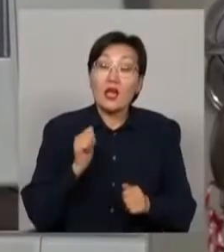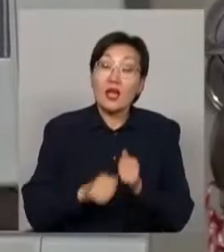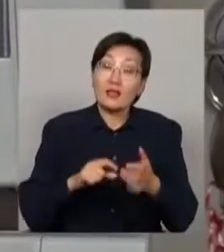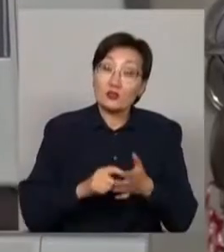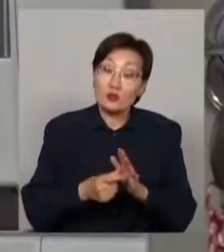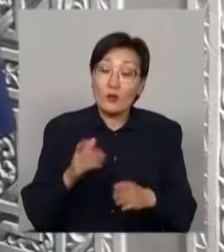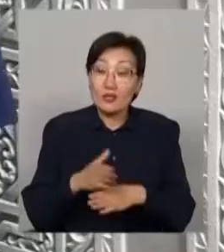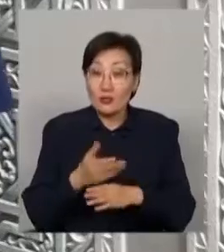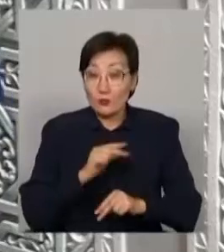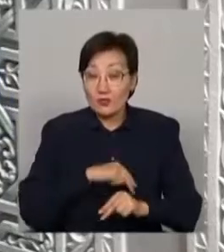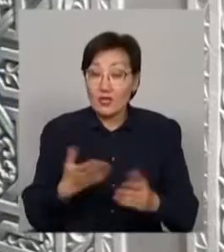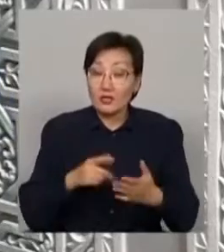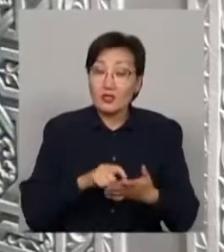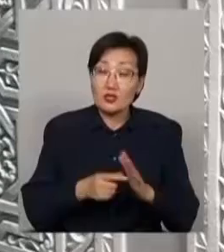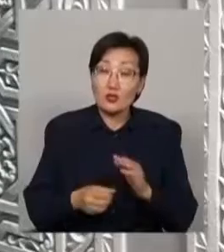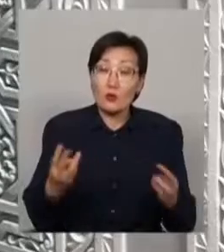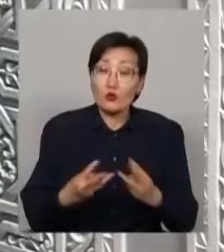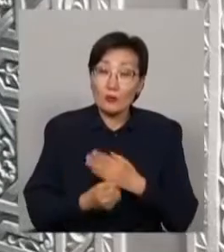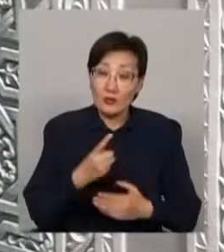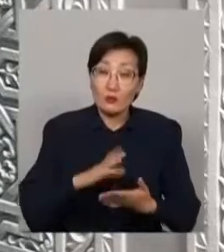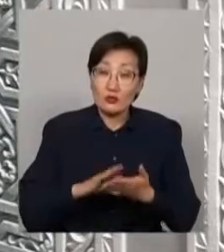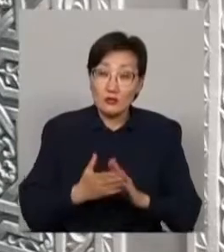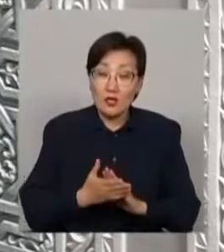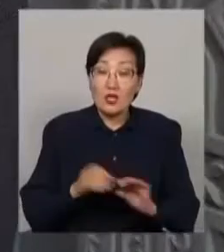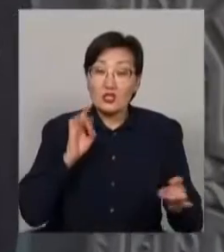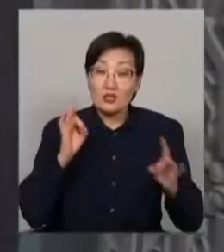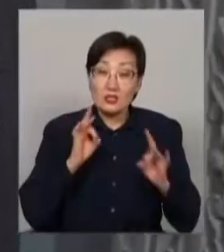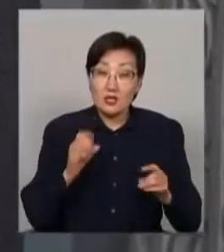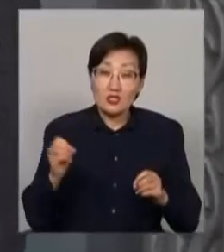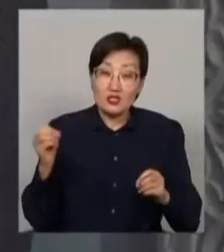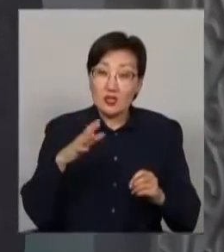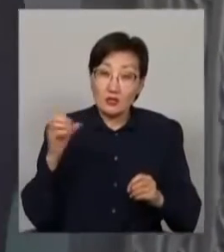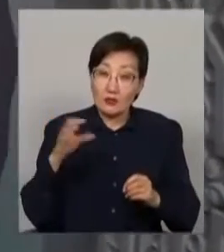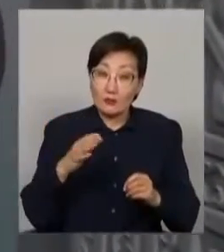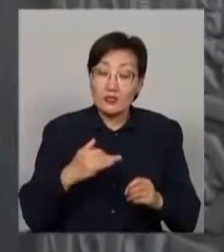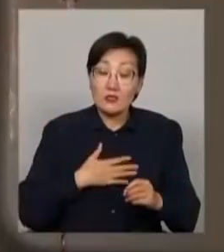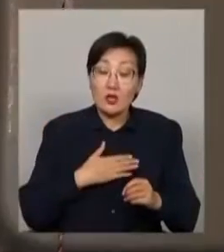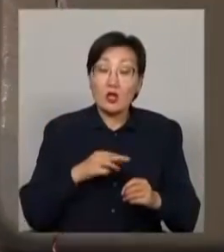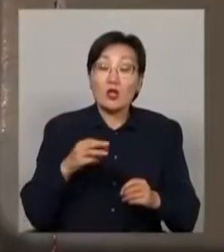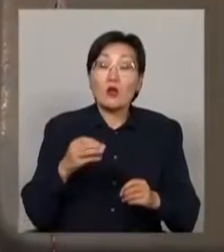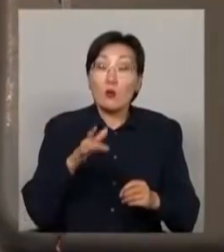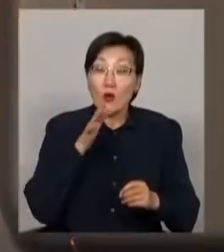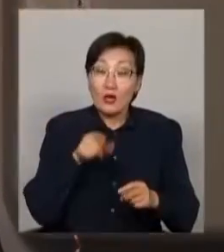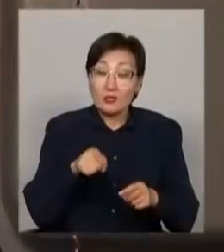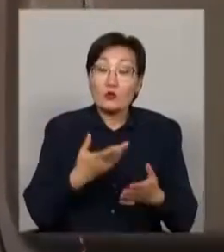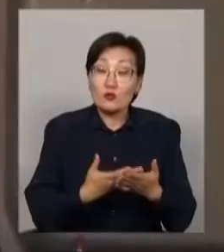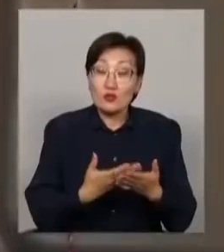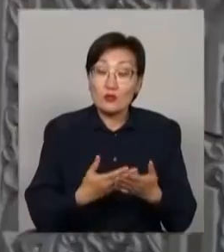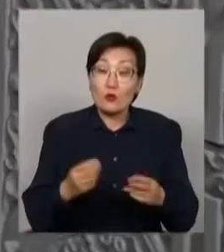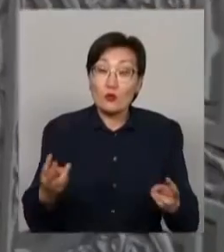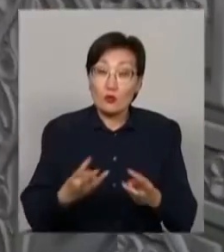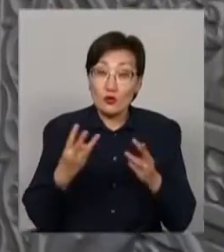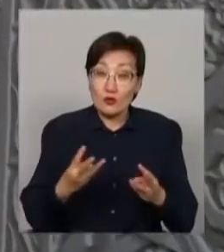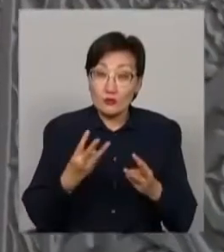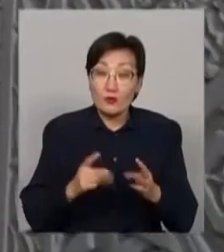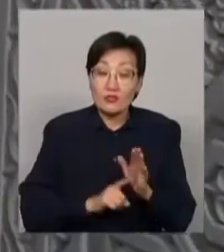жұмыс жасайды. Қай залда өрт болады, сол залдың сигналы жанады, және де мына жерде бізде таймердің уақыты көрсетіледі. Өрт жүретін.